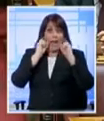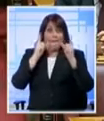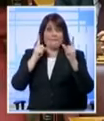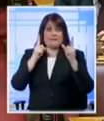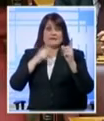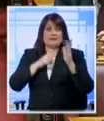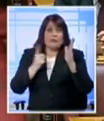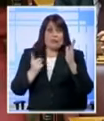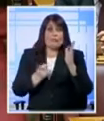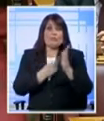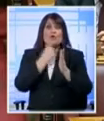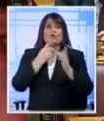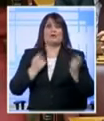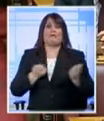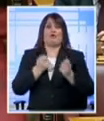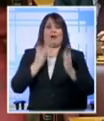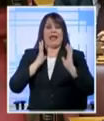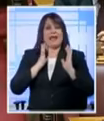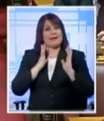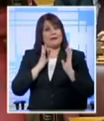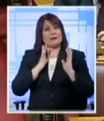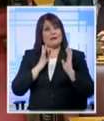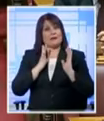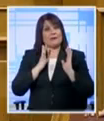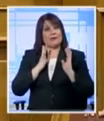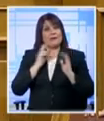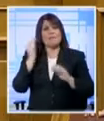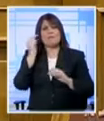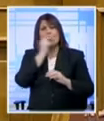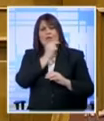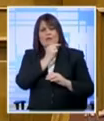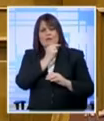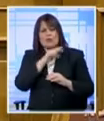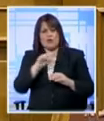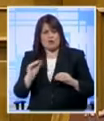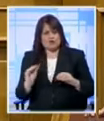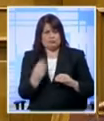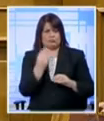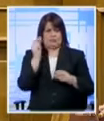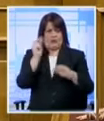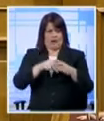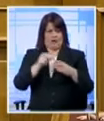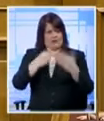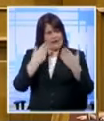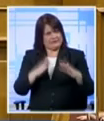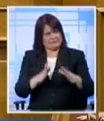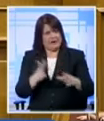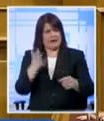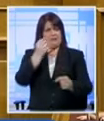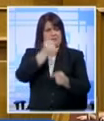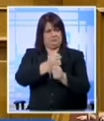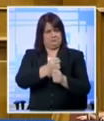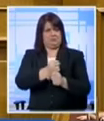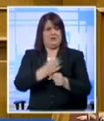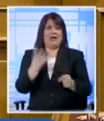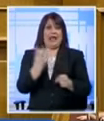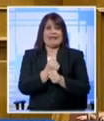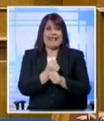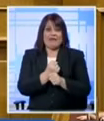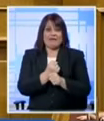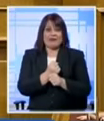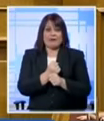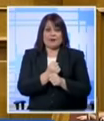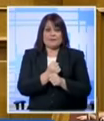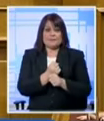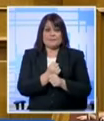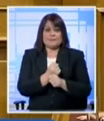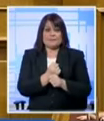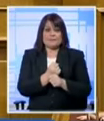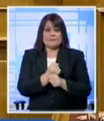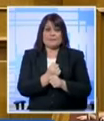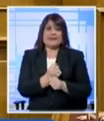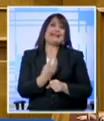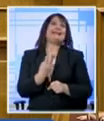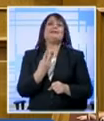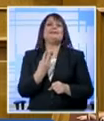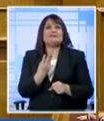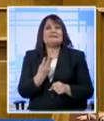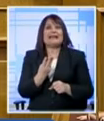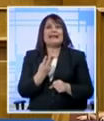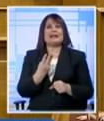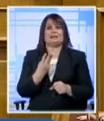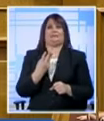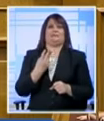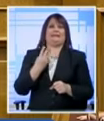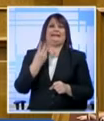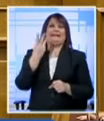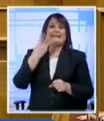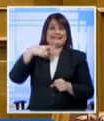πρωτοφανές ότι ο εκλεγμένος Πρωθυπουργός της Ελλάδος κατάφερε μέσα σε 3-24 ώρα